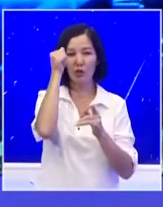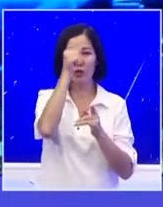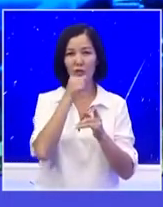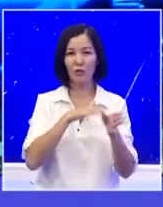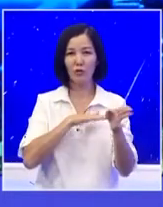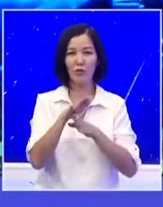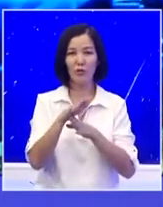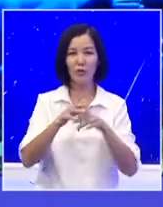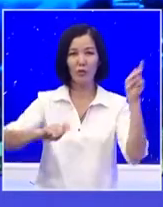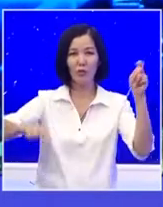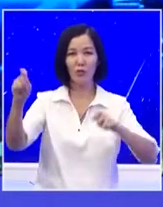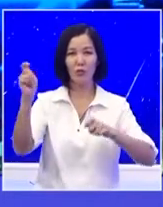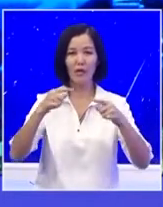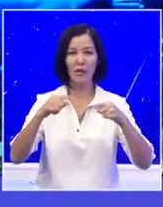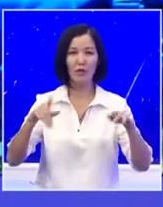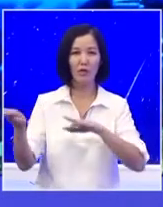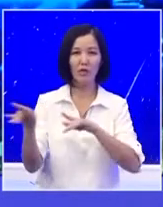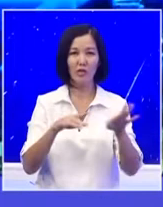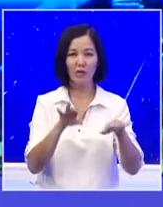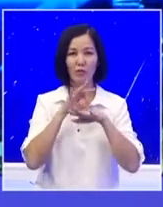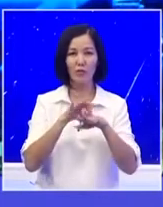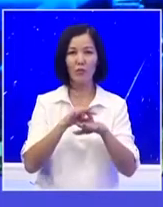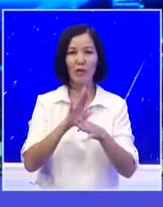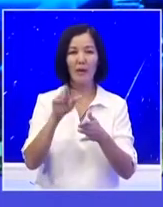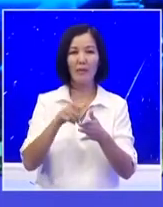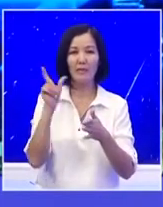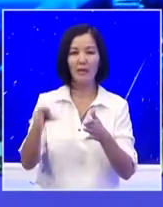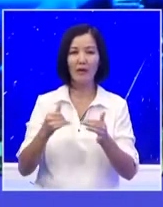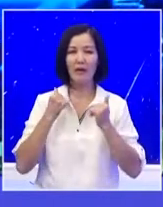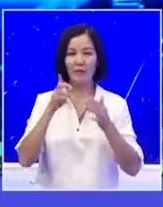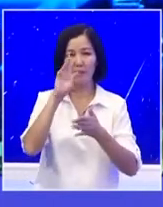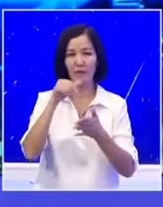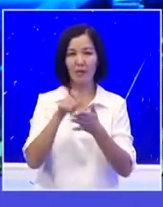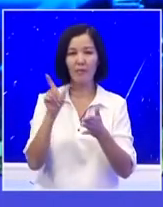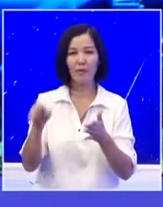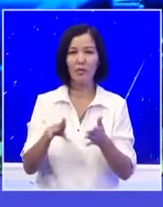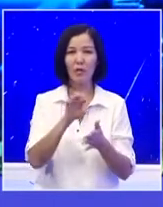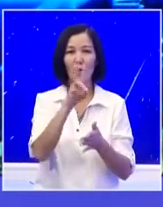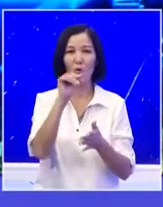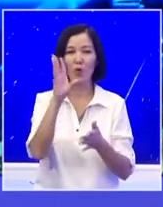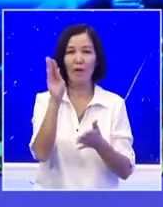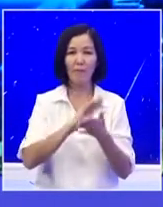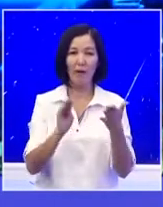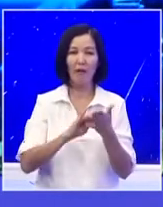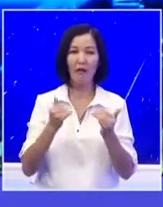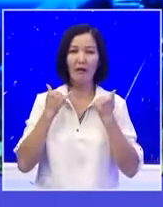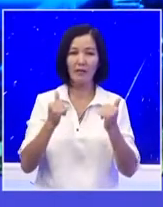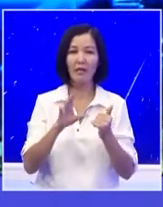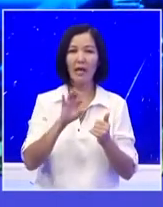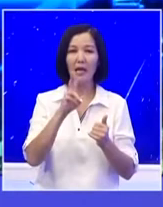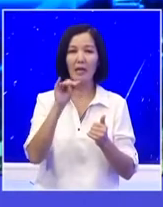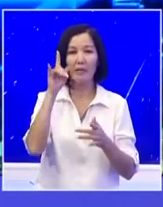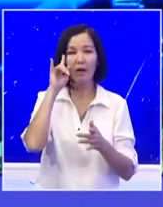еліміздің түкпір-түкпірінде түрлі шаралар ұйымдастырылуда. Бас ақынға мемлекет басшысы Қасым Жомарт Тоқаев та мақала арнады. Егемен